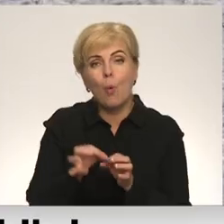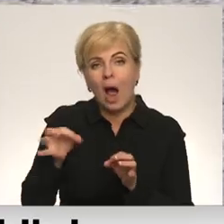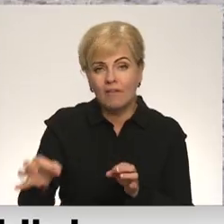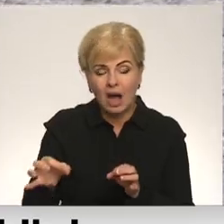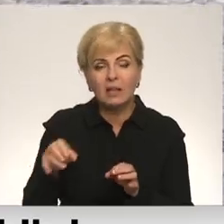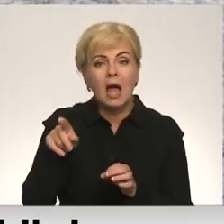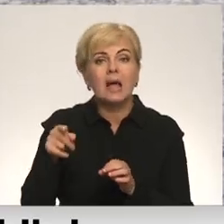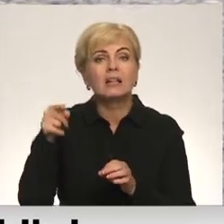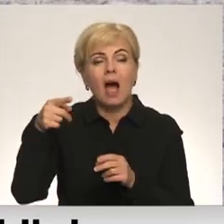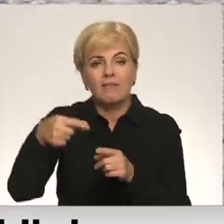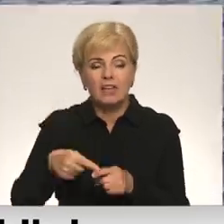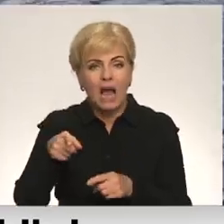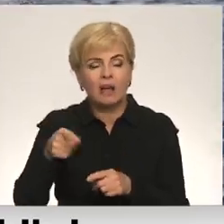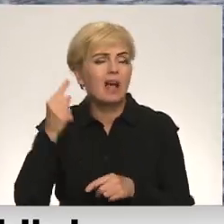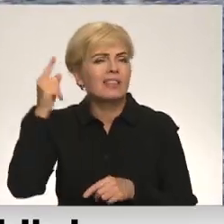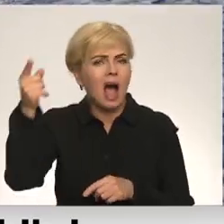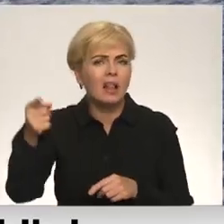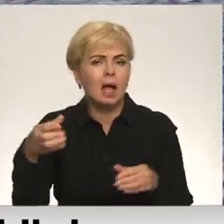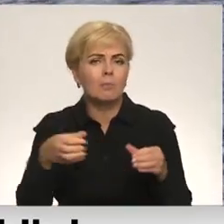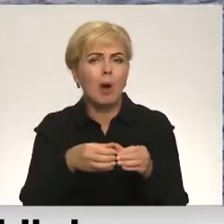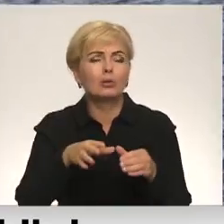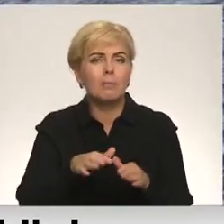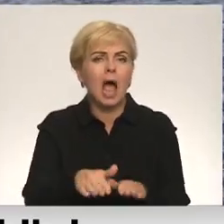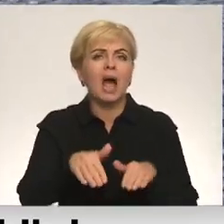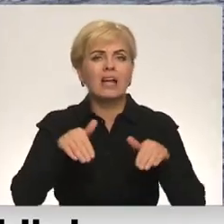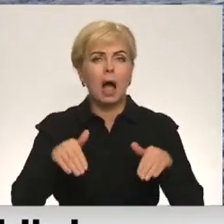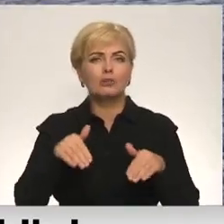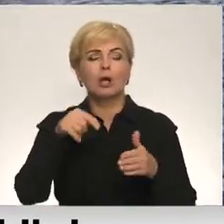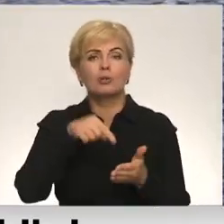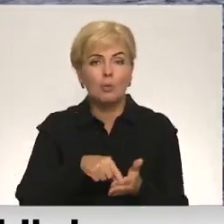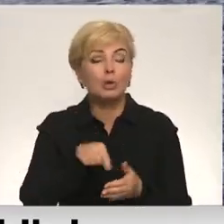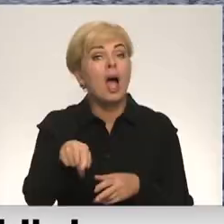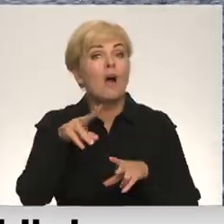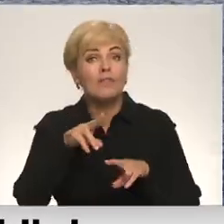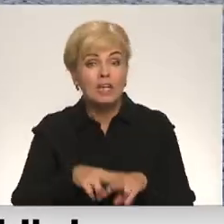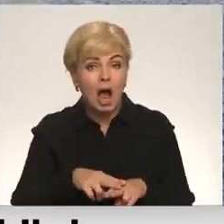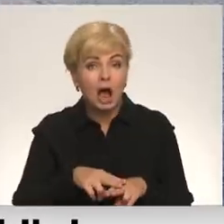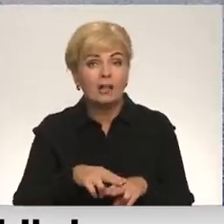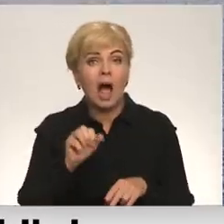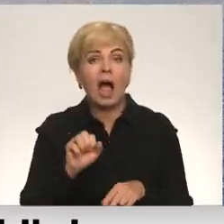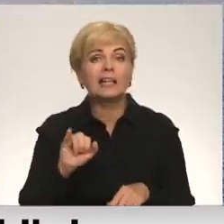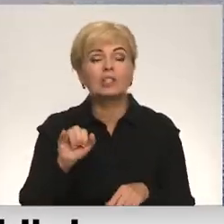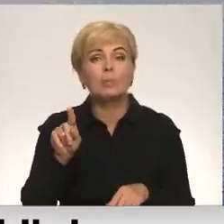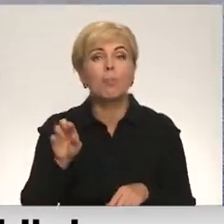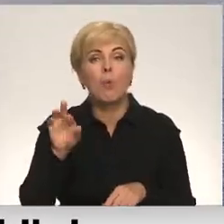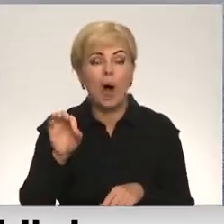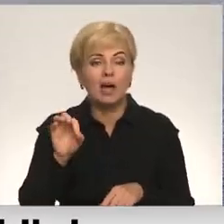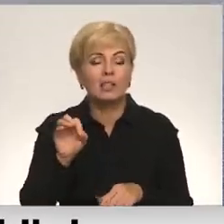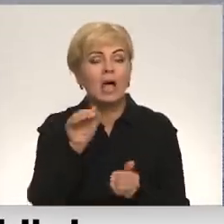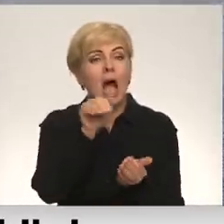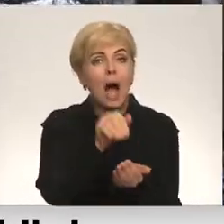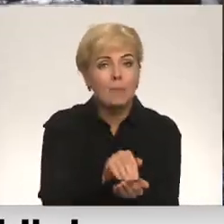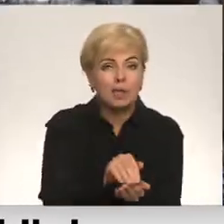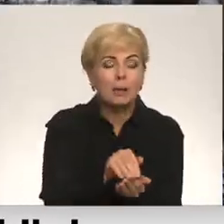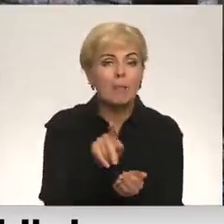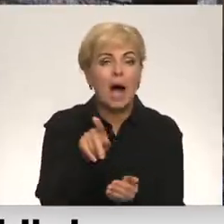ir tālākais Oskara Kalpaka bataljona atkāpšanās punkts. Šī ir arī vieta, kur ir Aizpores kapi. Te adus neviens vien no tiem